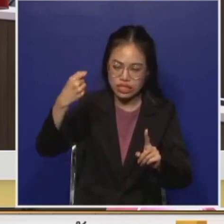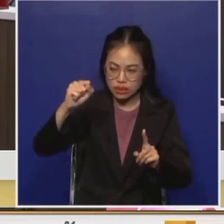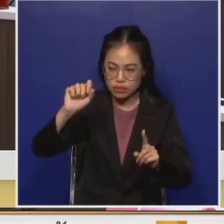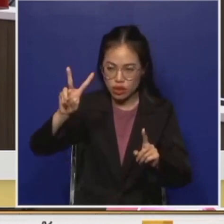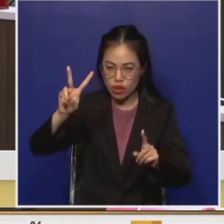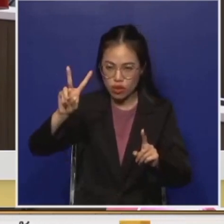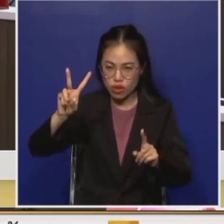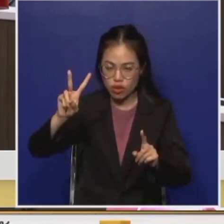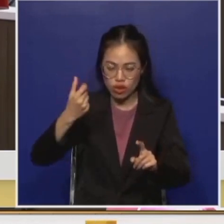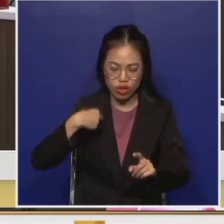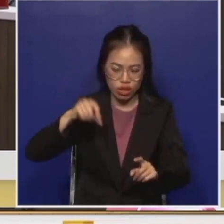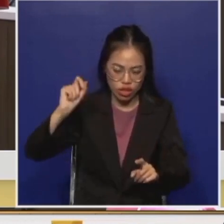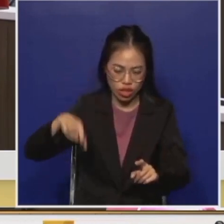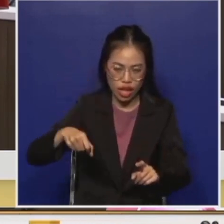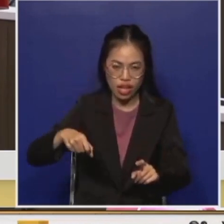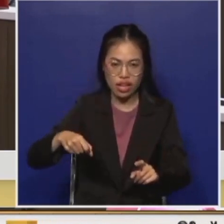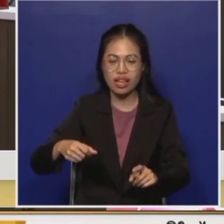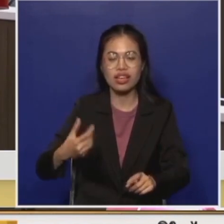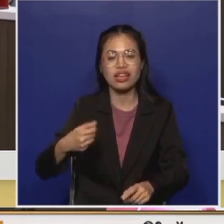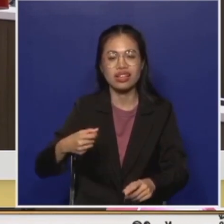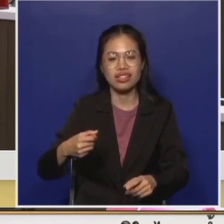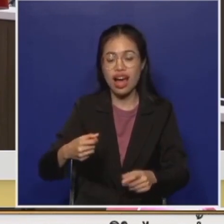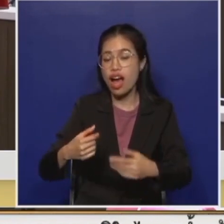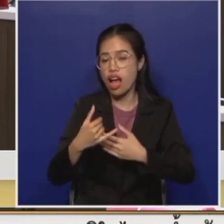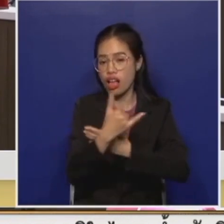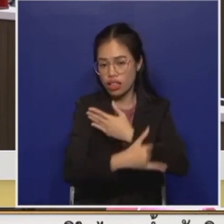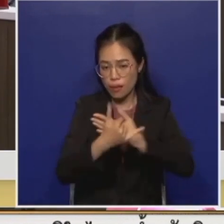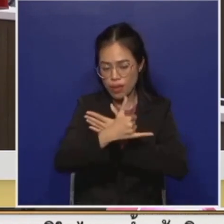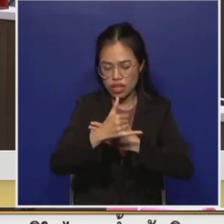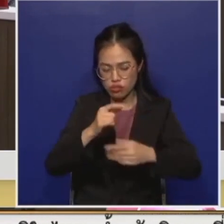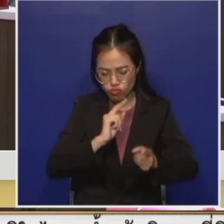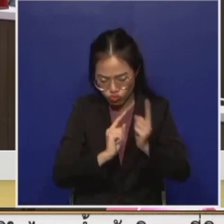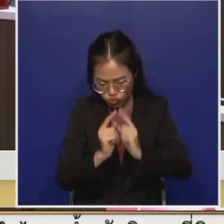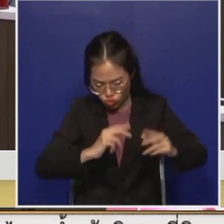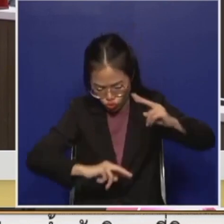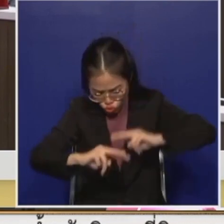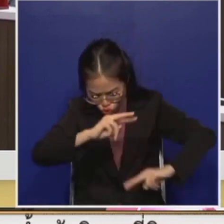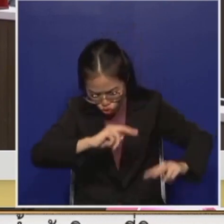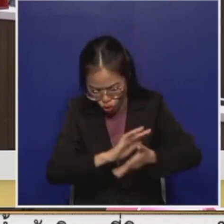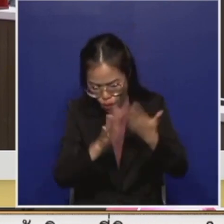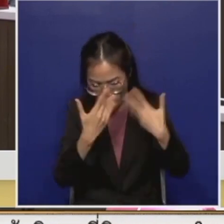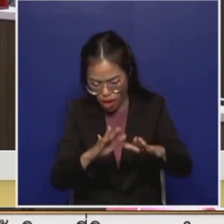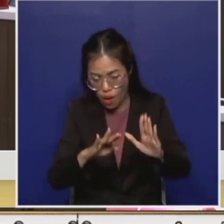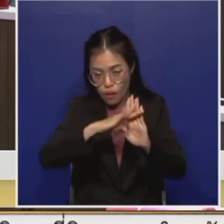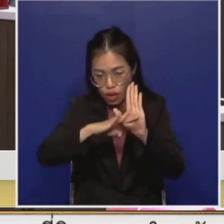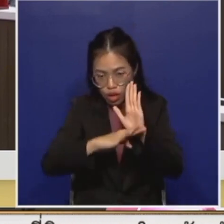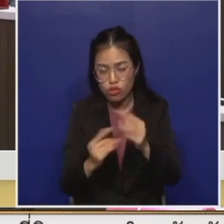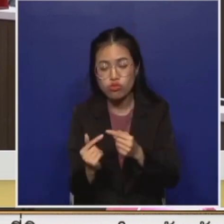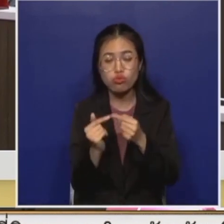างประเทศ ต่ายสวข้ิภาษเสร็ขั้นตอนหัจากนี้ก็คือจะมีการ